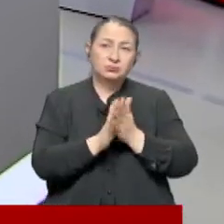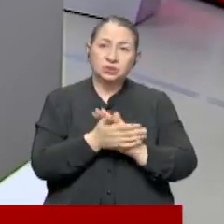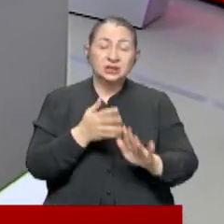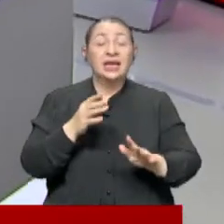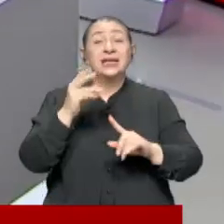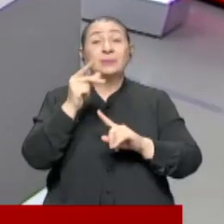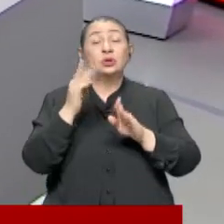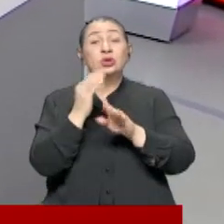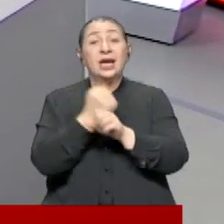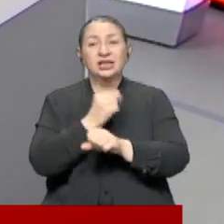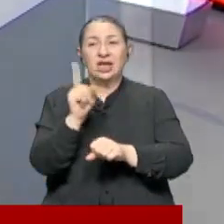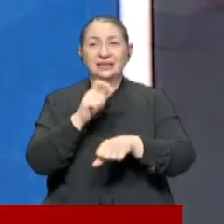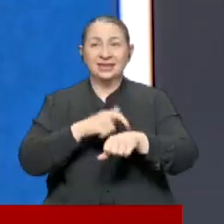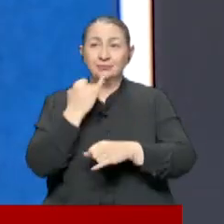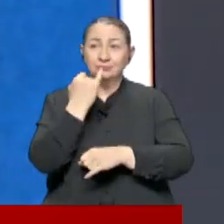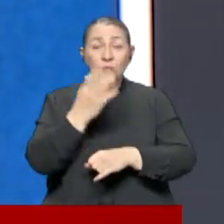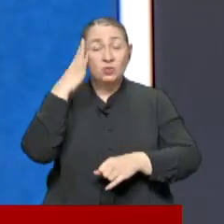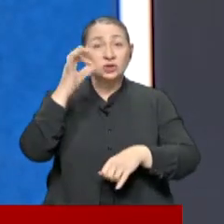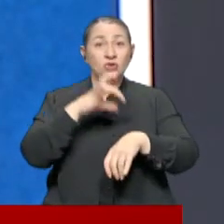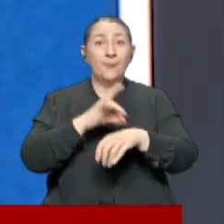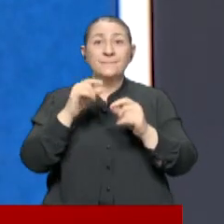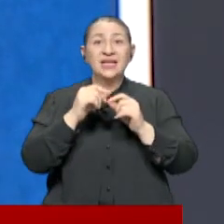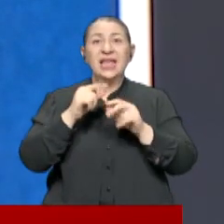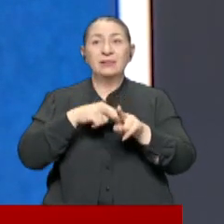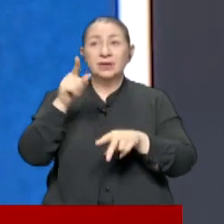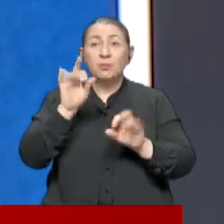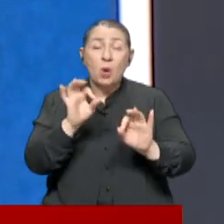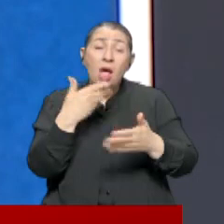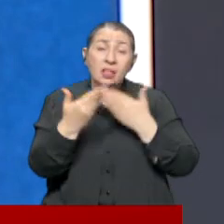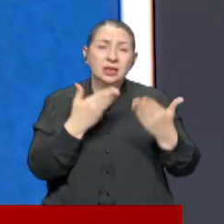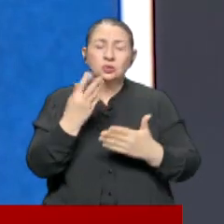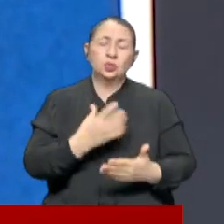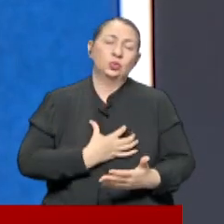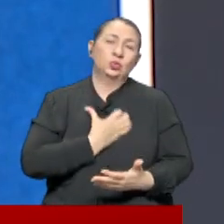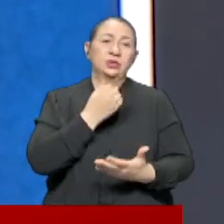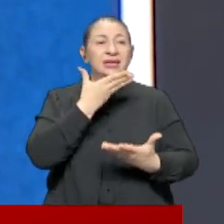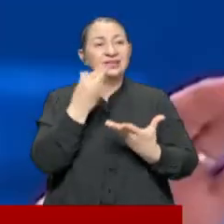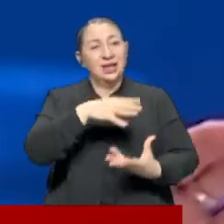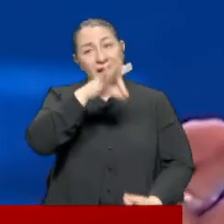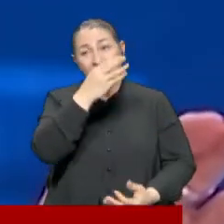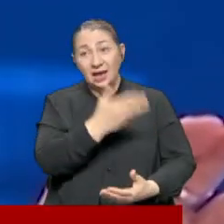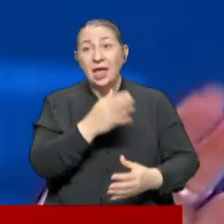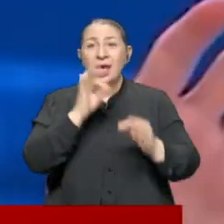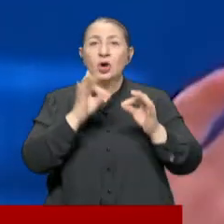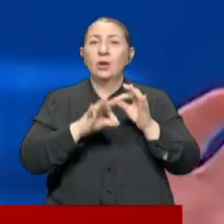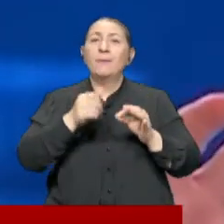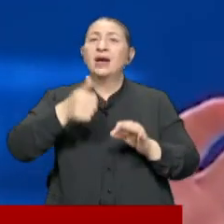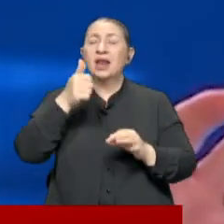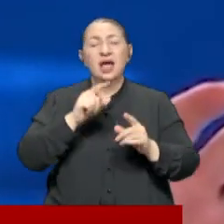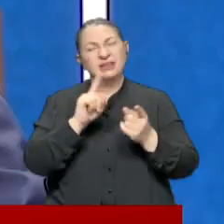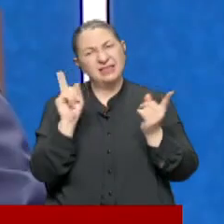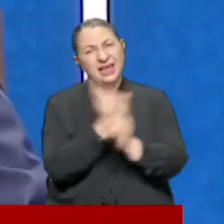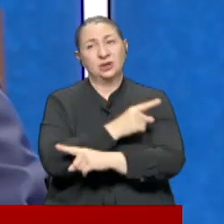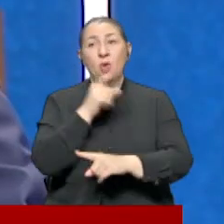İsmail Küçükkaya ile Çalar Saat'e konuk olan Profesör Doktor Bilge Yılmaz da böyle anlattı çok üzüldüğü gençlerin halini. Ekonomi Bakanı Nebati'nin